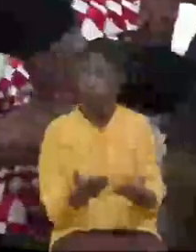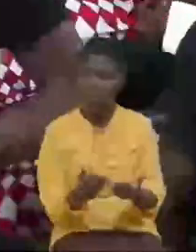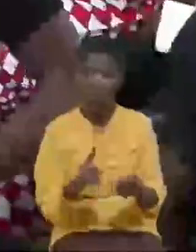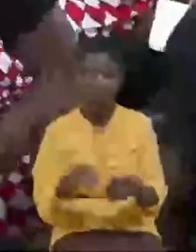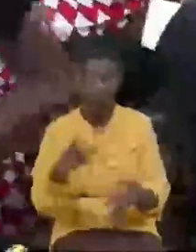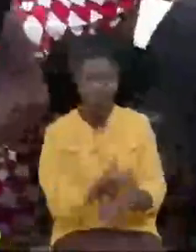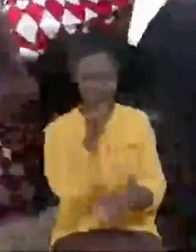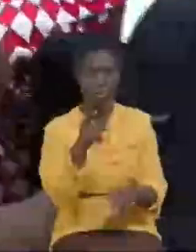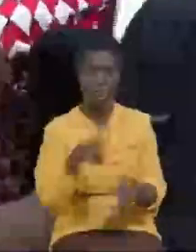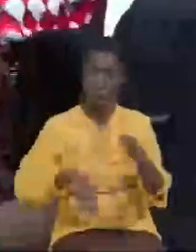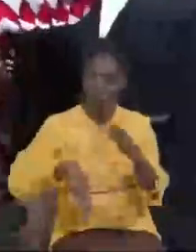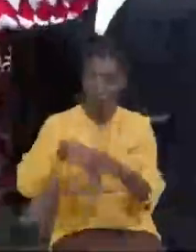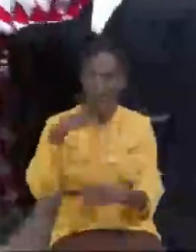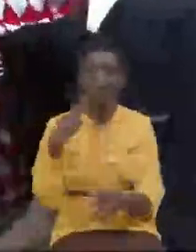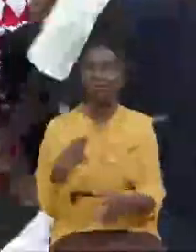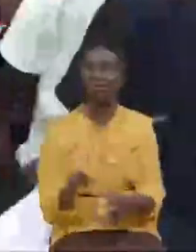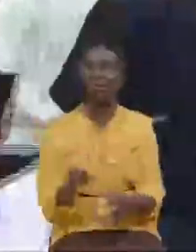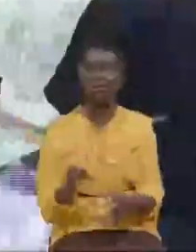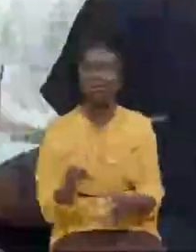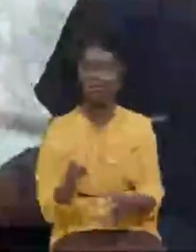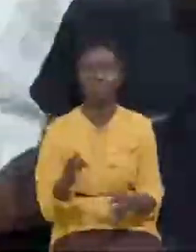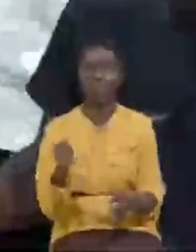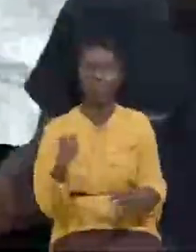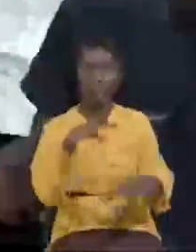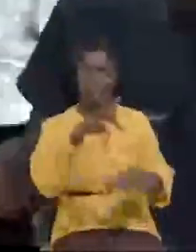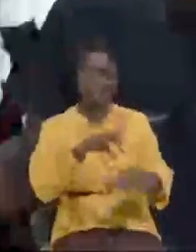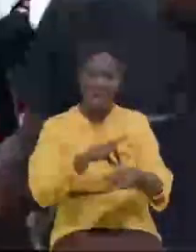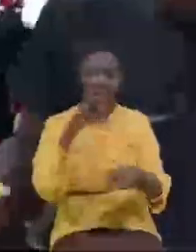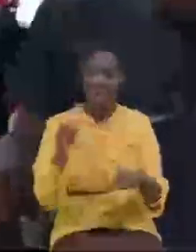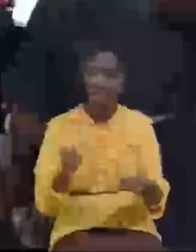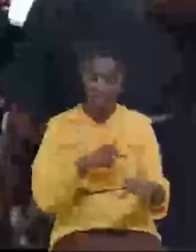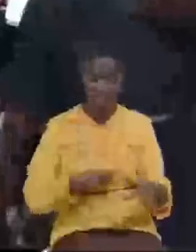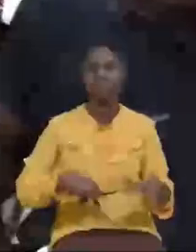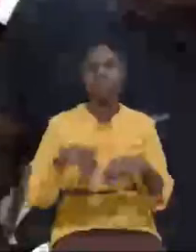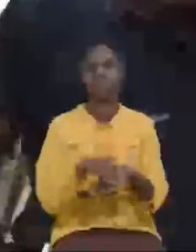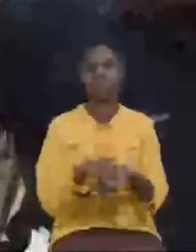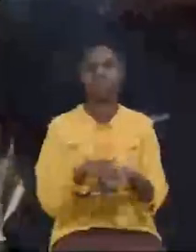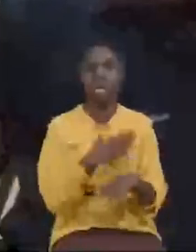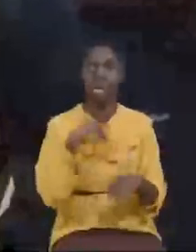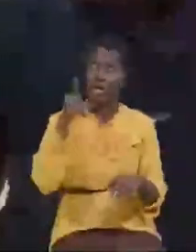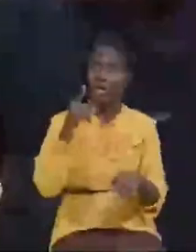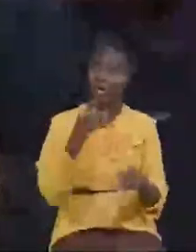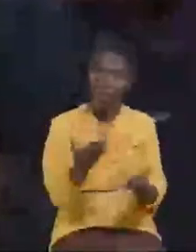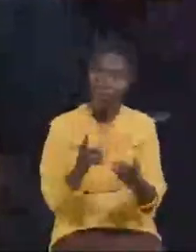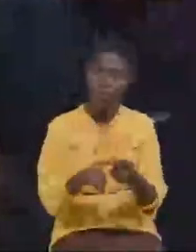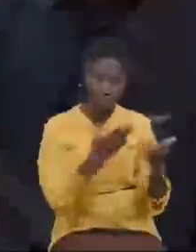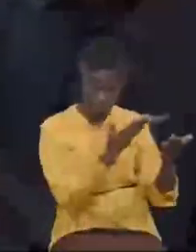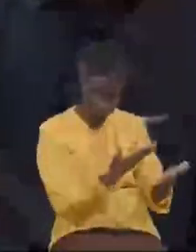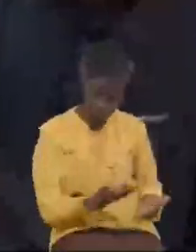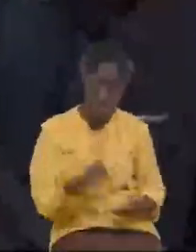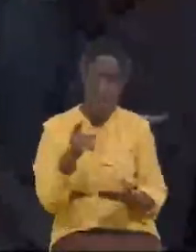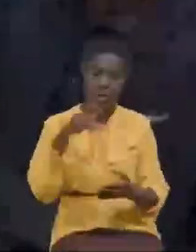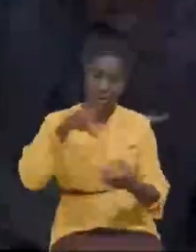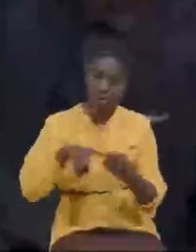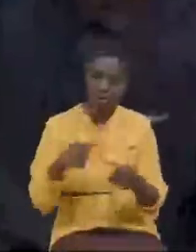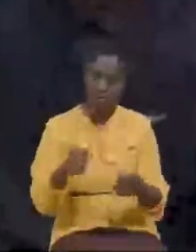et veut te faire sortir du royaume terrestre et veut t'amener dans le